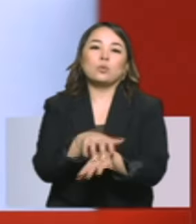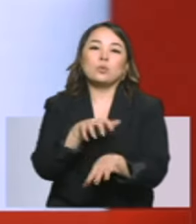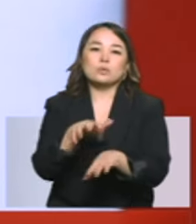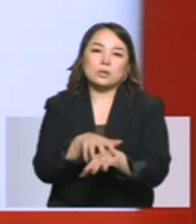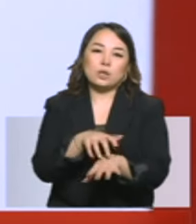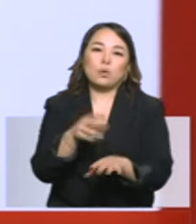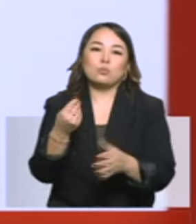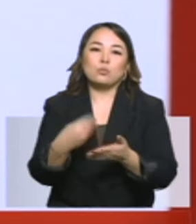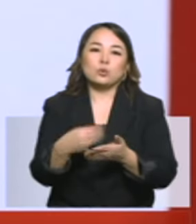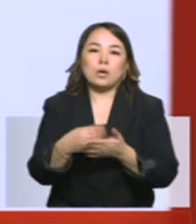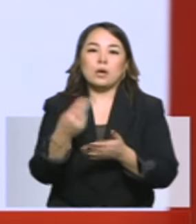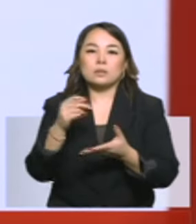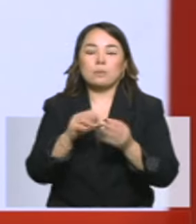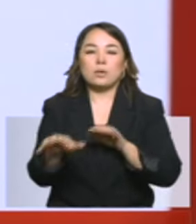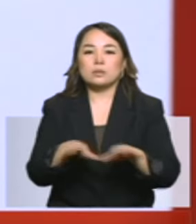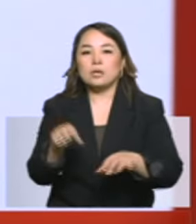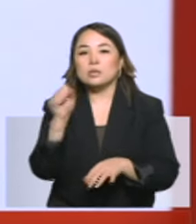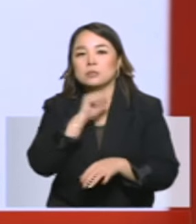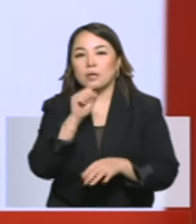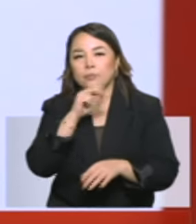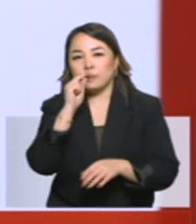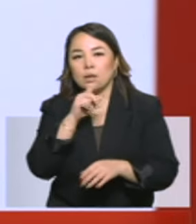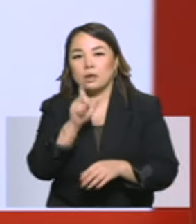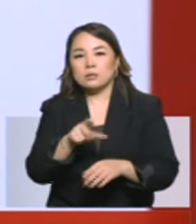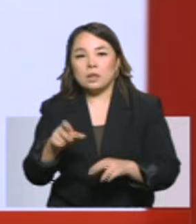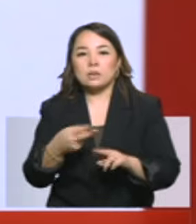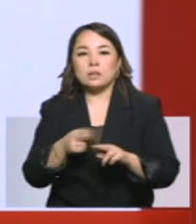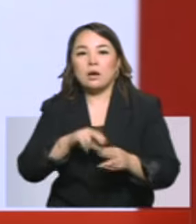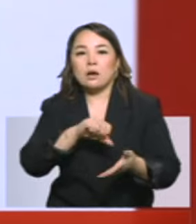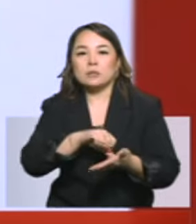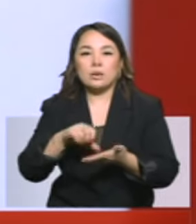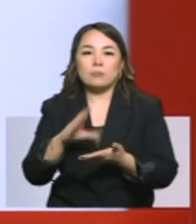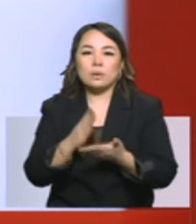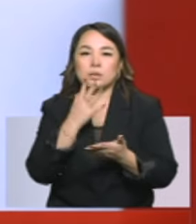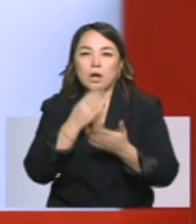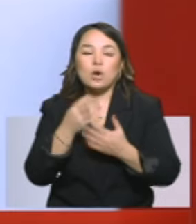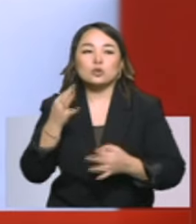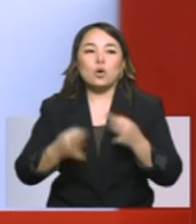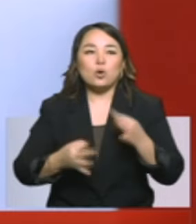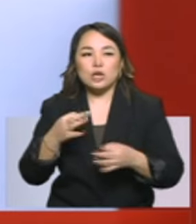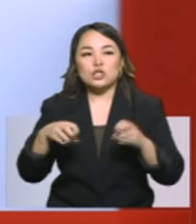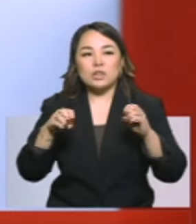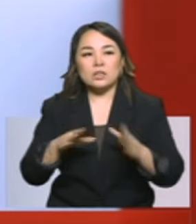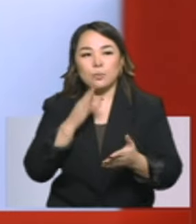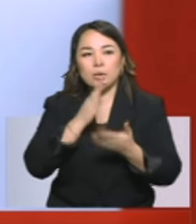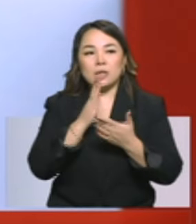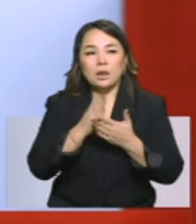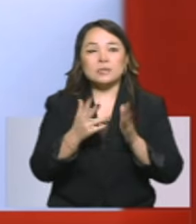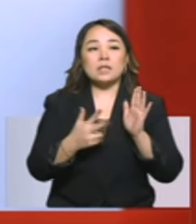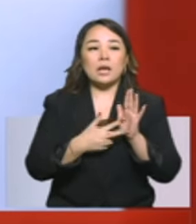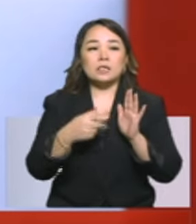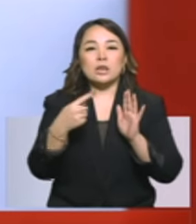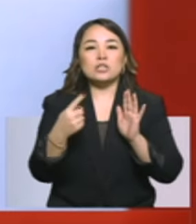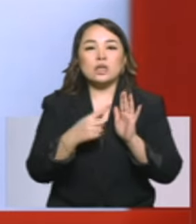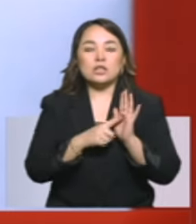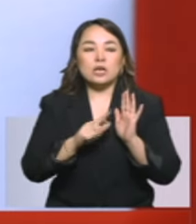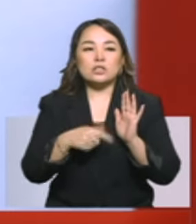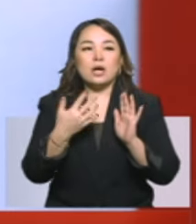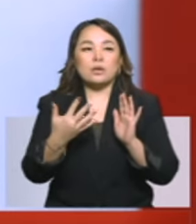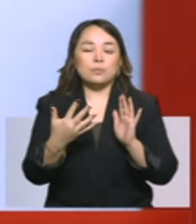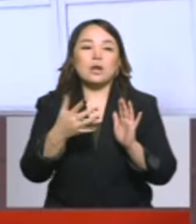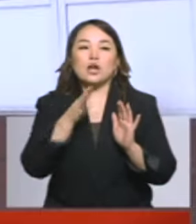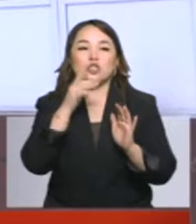Көкшетауда бюджет қаржысын жымқырған үшін айыпты деп танылғандарға қатысты апелляциялық сот шешімі шықты. 8 және 7,5 жылға